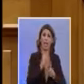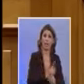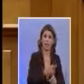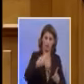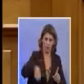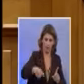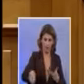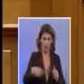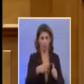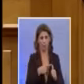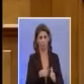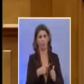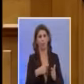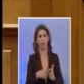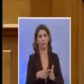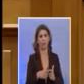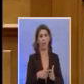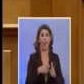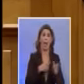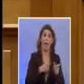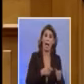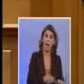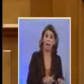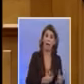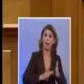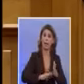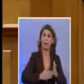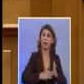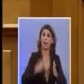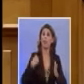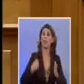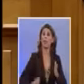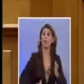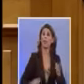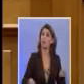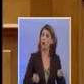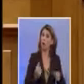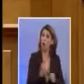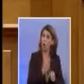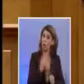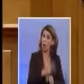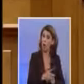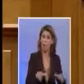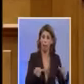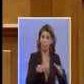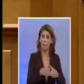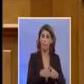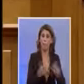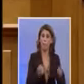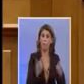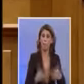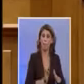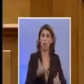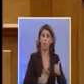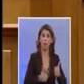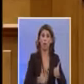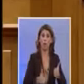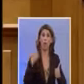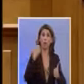δικαστήρια. Έχετε απειλήσει τους υπαλλήλους του δημοσίου που κάνουν το καθήκον τους, την Επιτροπή Διενέργειας του Διαγωνισμού, με